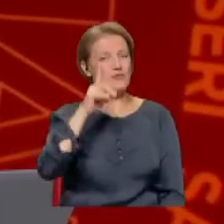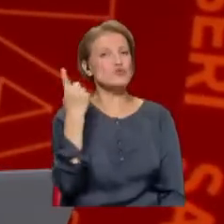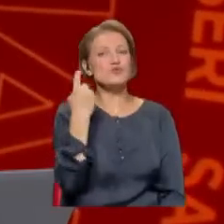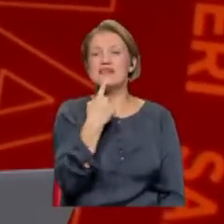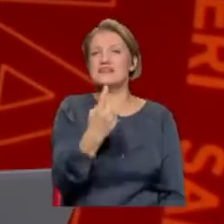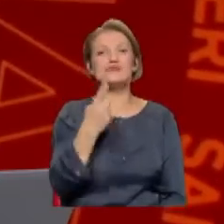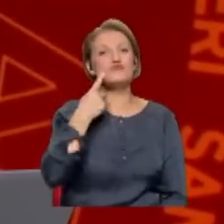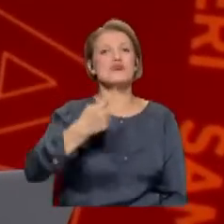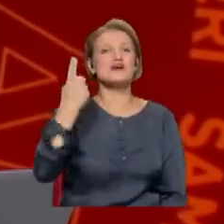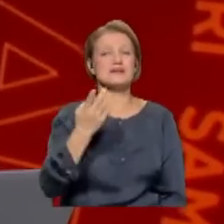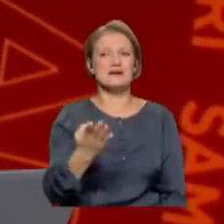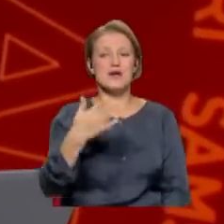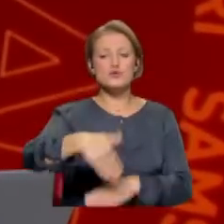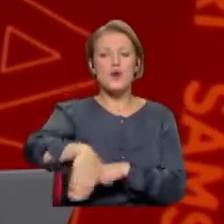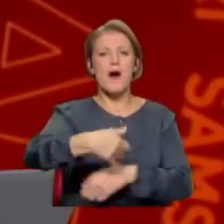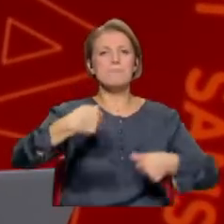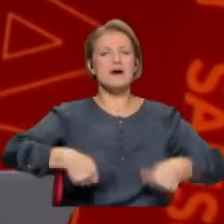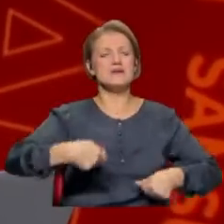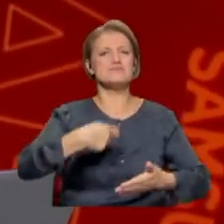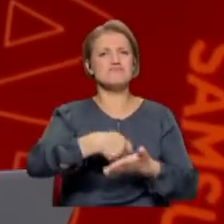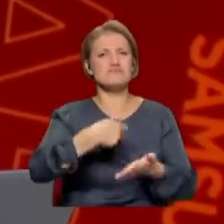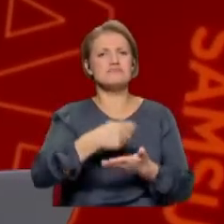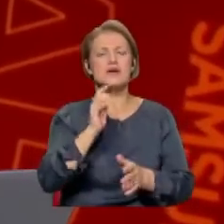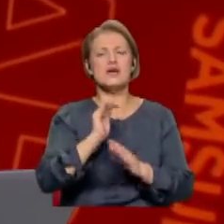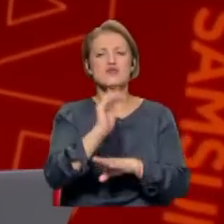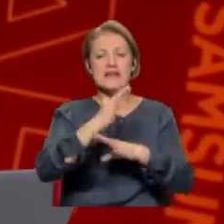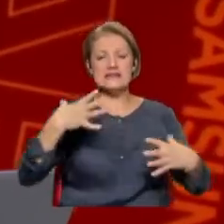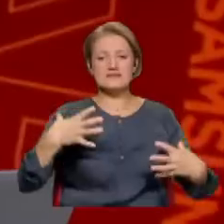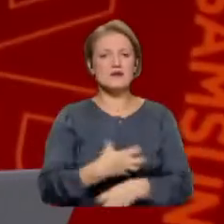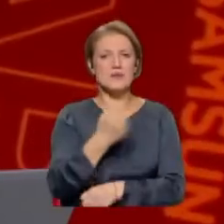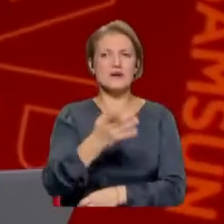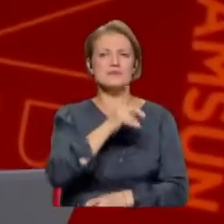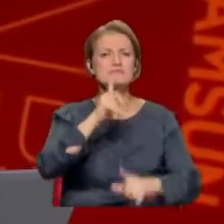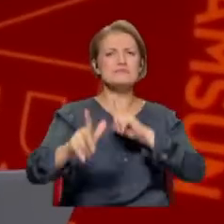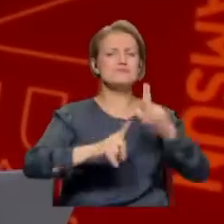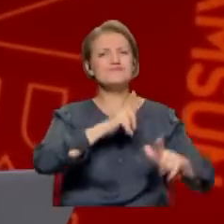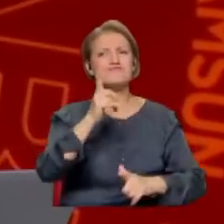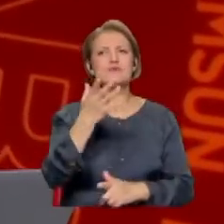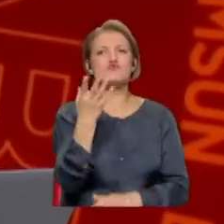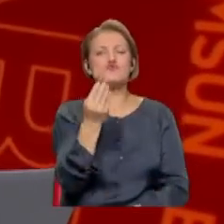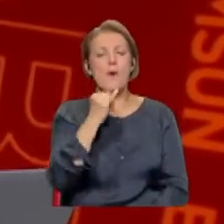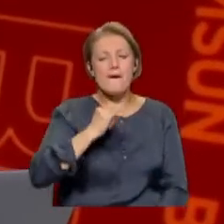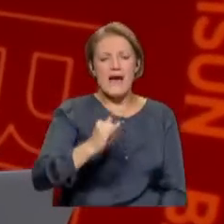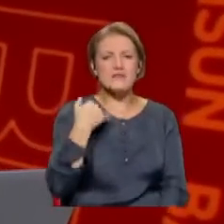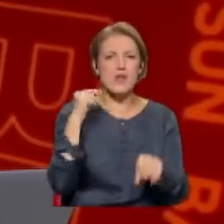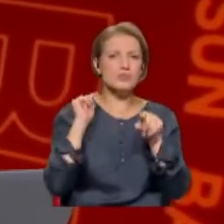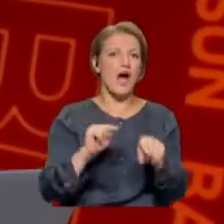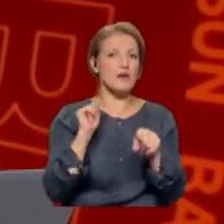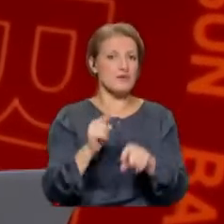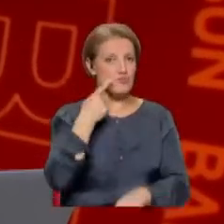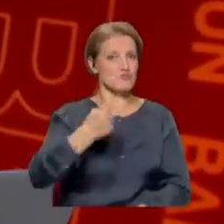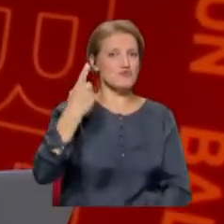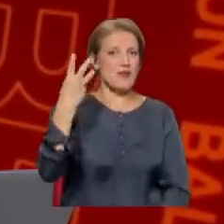demişti Cumhurbaşkanı bizzat? Sokakta, pazarda, çarşıda yaşanan sıkıntıları, serzenişleri çok yakından takip